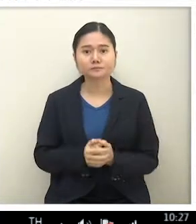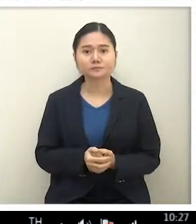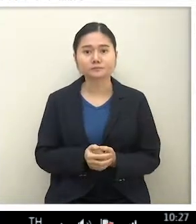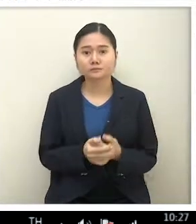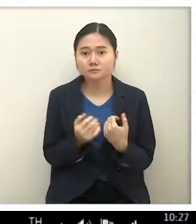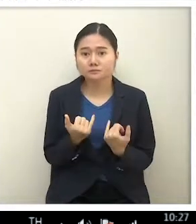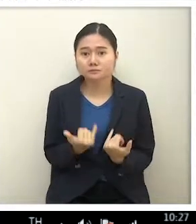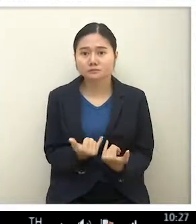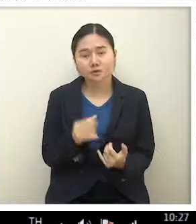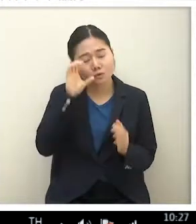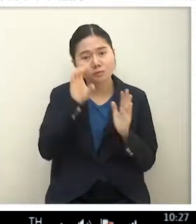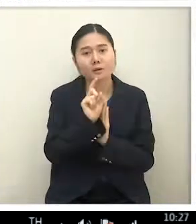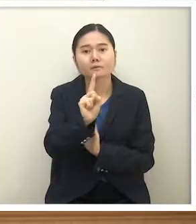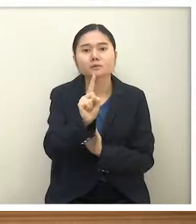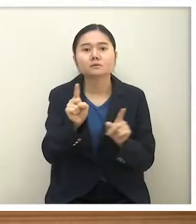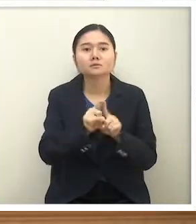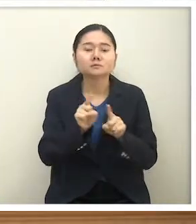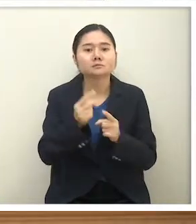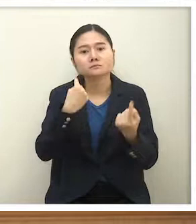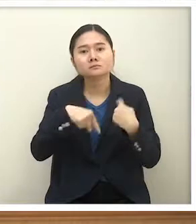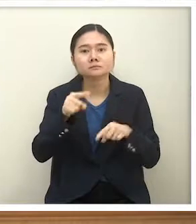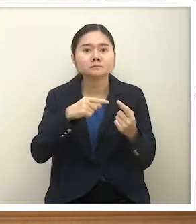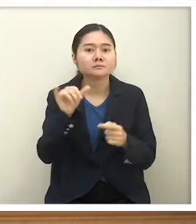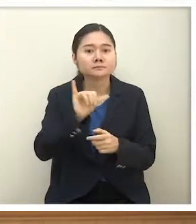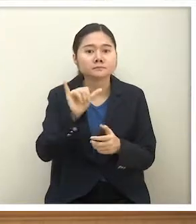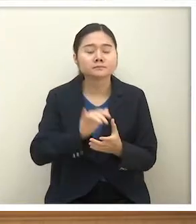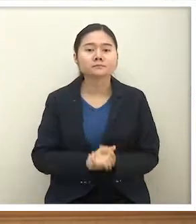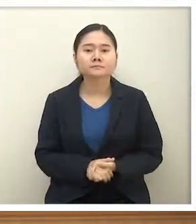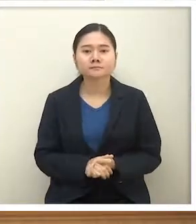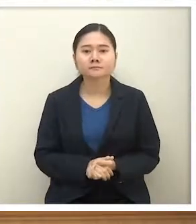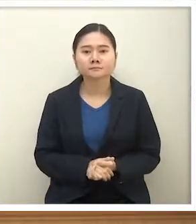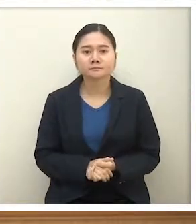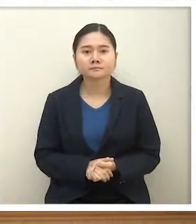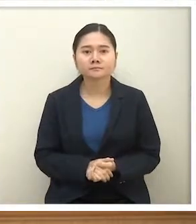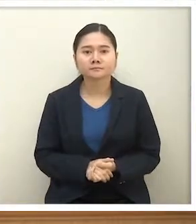พนะตอนนี้มันมีอยู่ภาพเดียวมันก็เลยไม่เกิดแอนิเมชัน